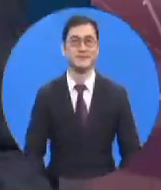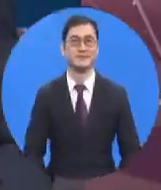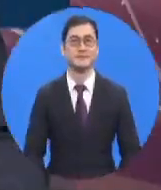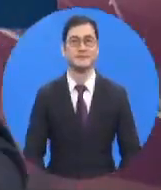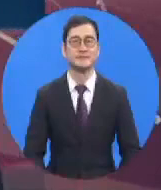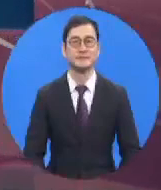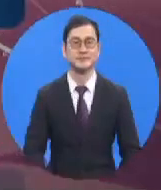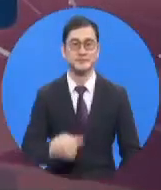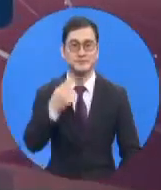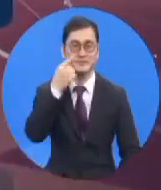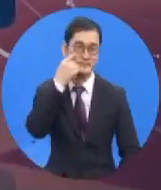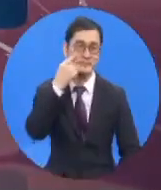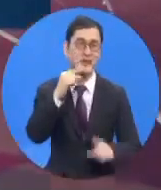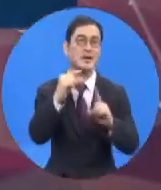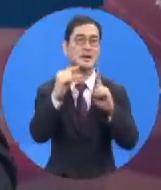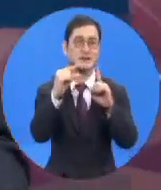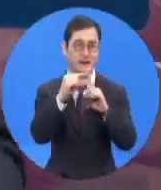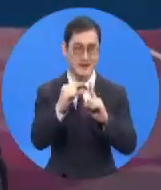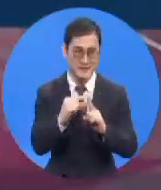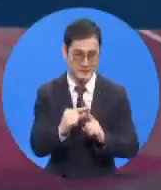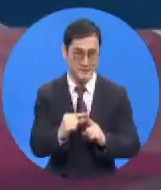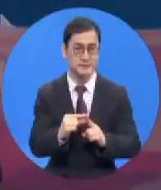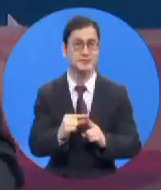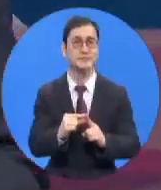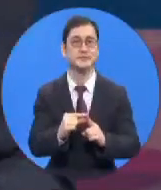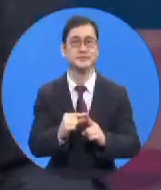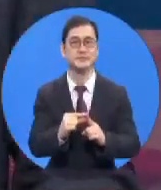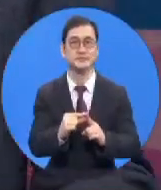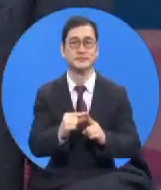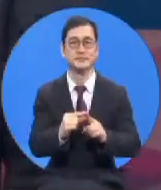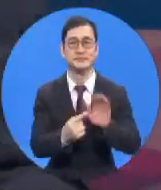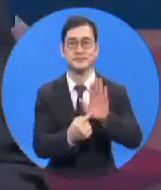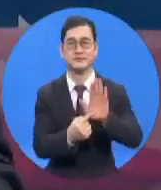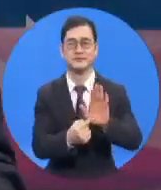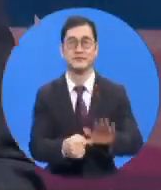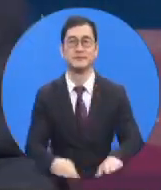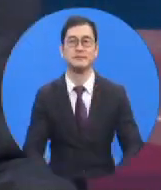네, 그럼 저희가 준비한 키워드 세 가지 지금부터 소개하겠습니다.